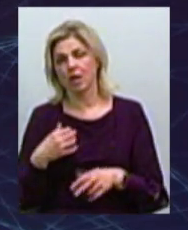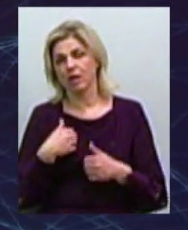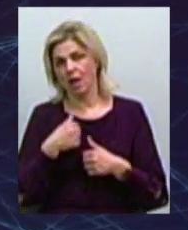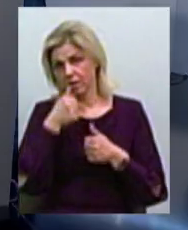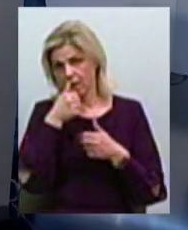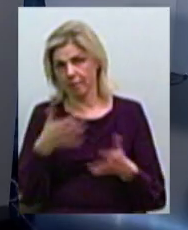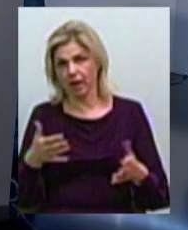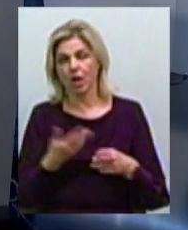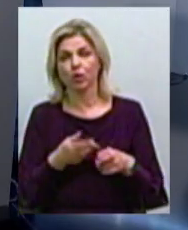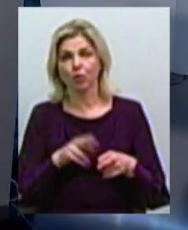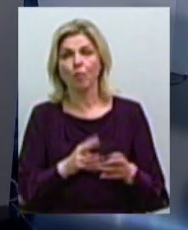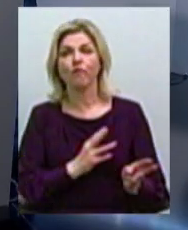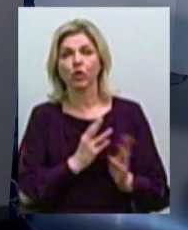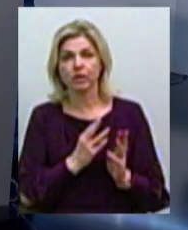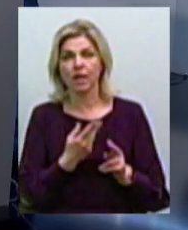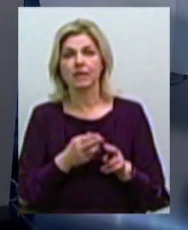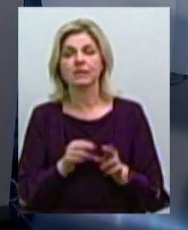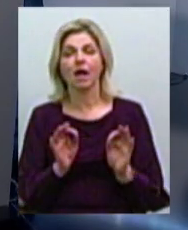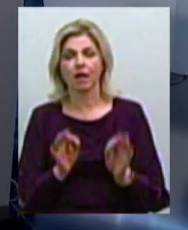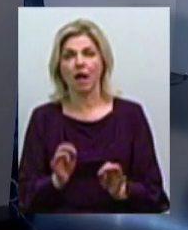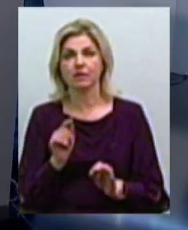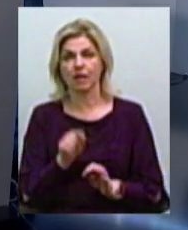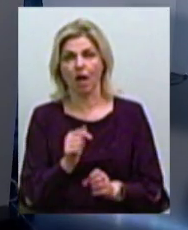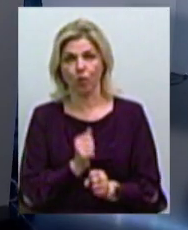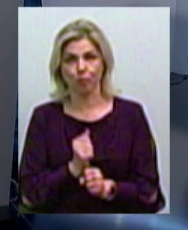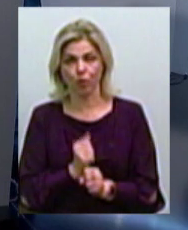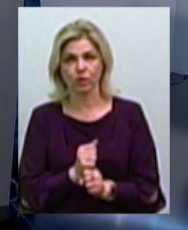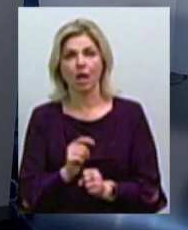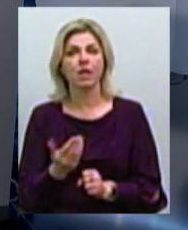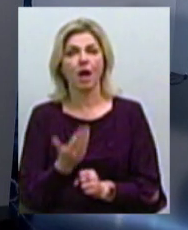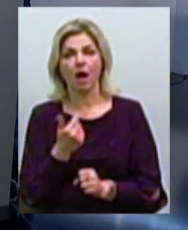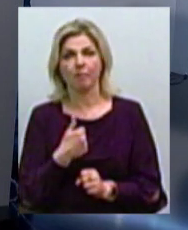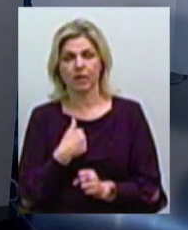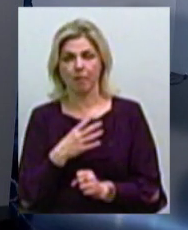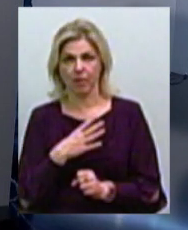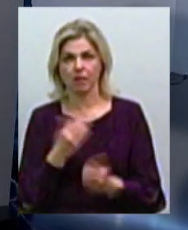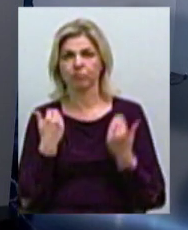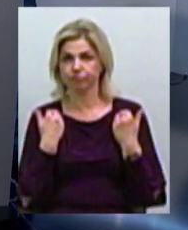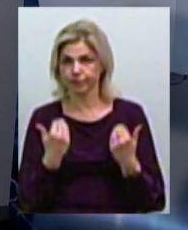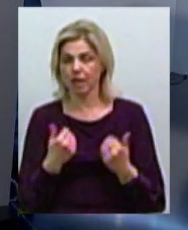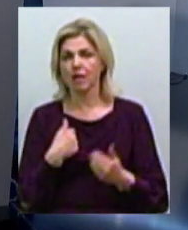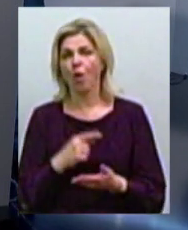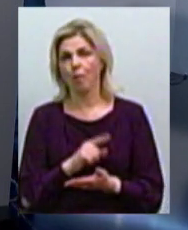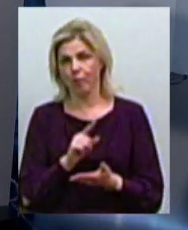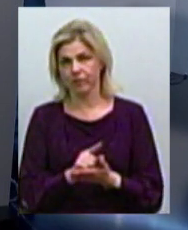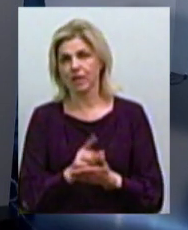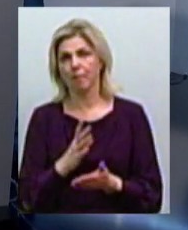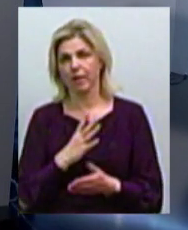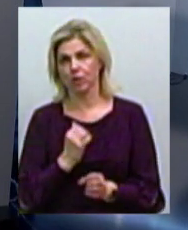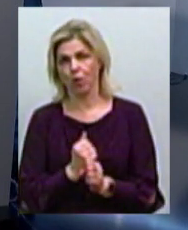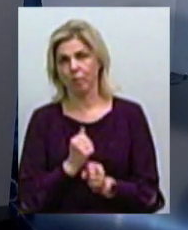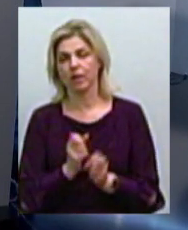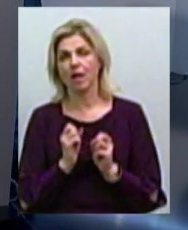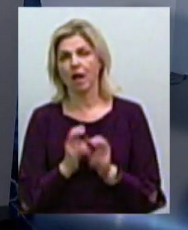тому волонтерство – це була якраз та робота, яка була мені по силі і яку я повинен був і зобов'язаний був робити як громадянин